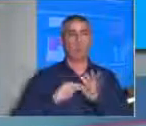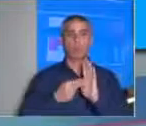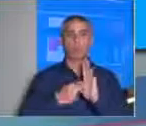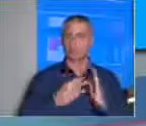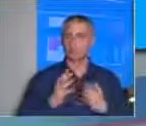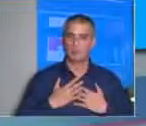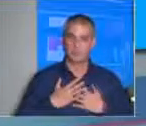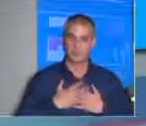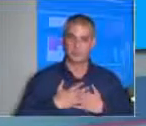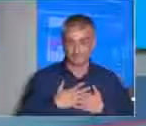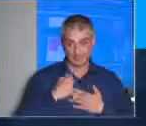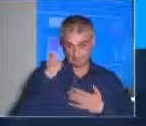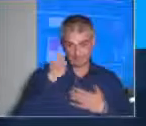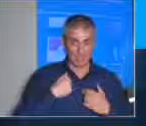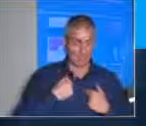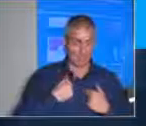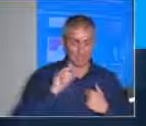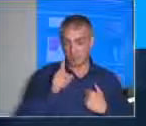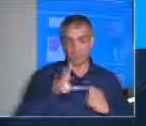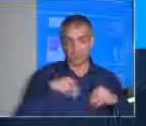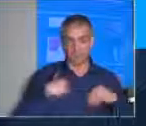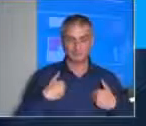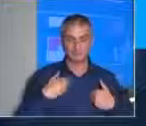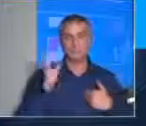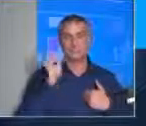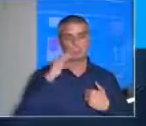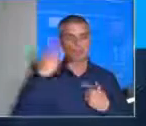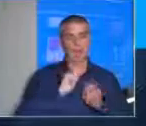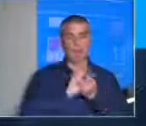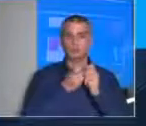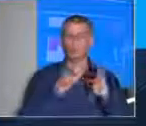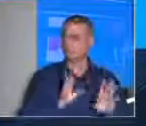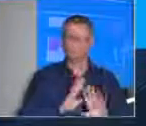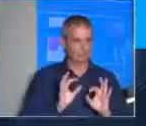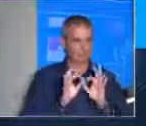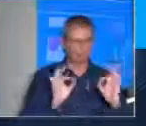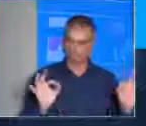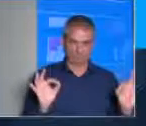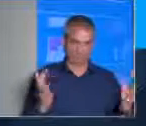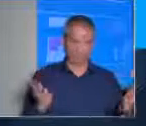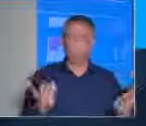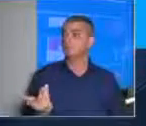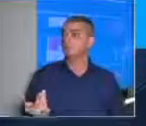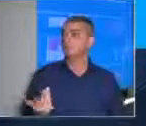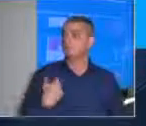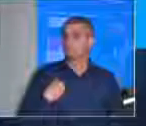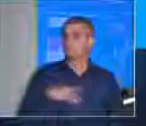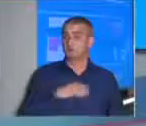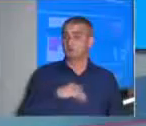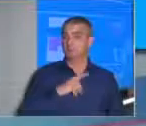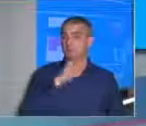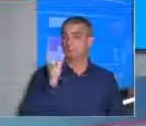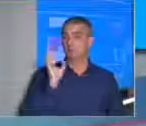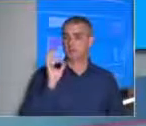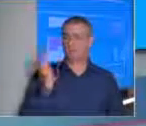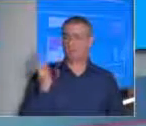אני, להערכתי, אולי תחלקי עליי, הסיכוי לשנות את השיטה הוא אפסי. הנה, אנחנו מסכים